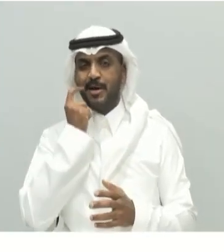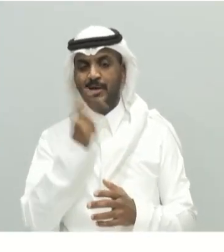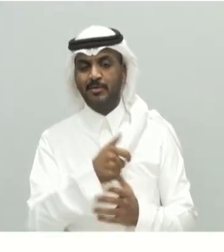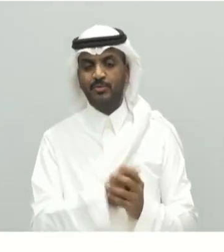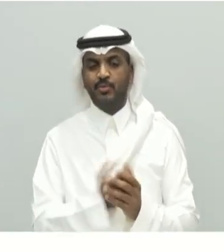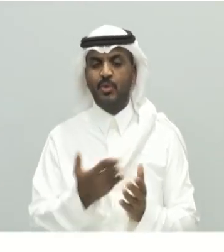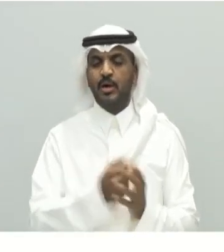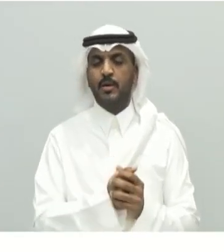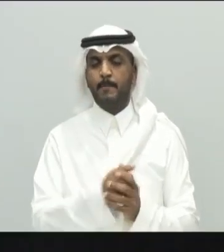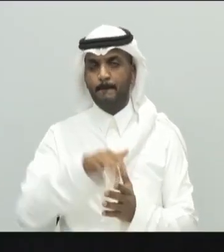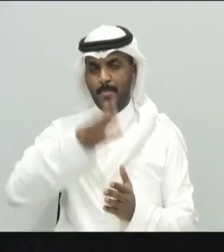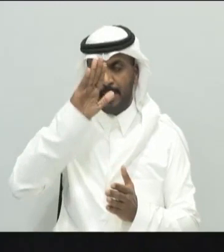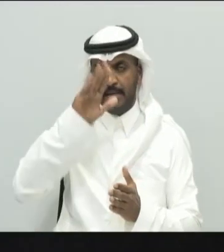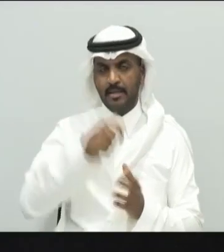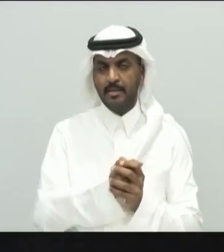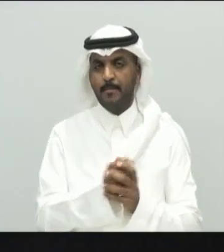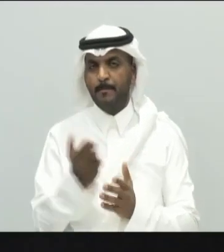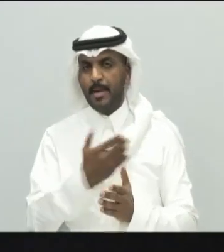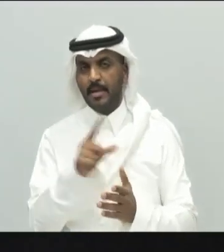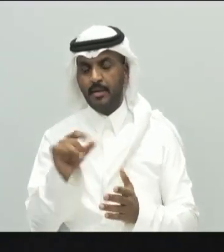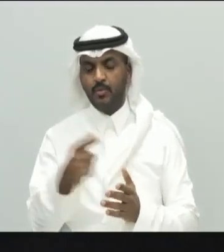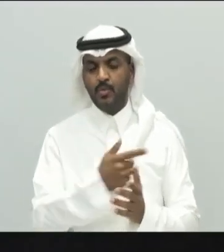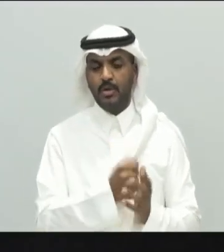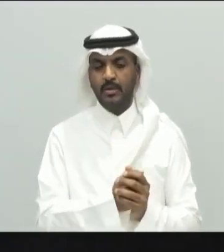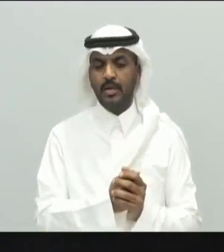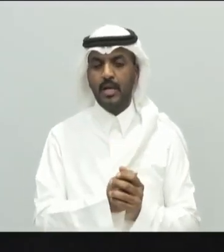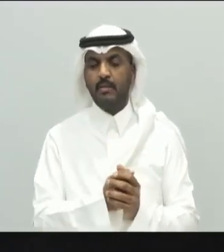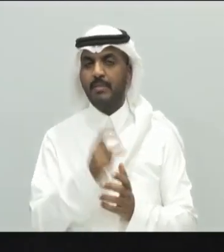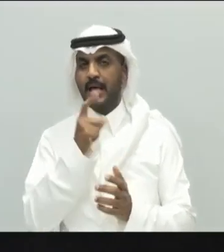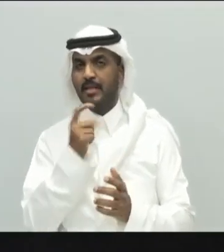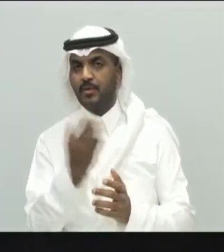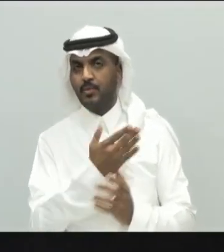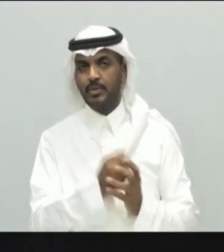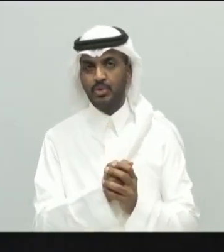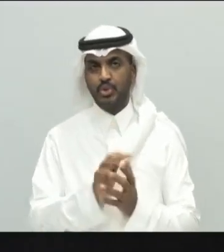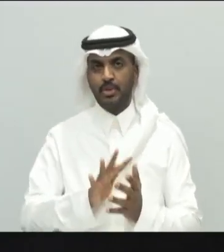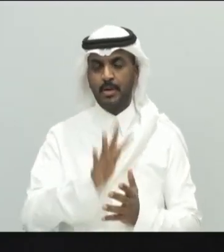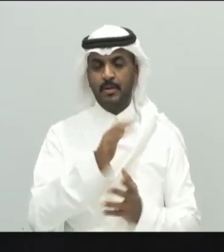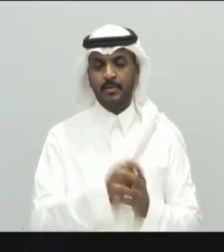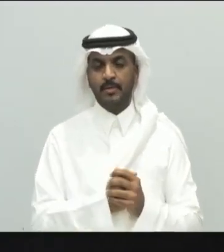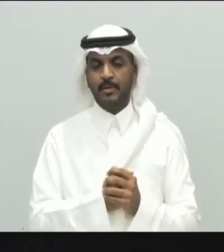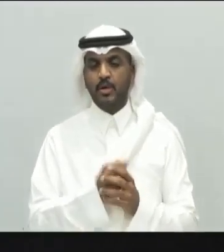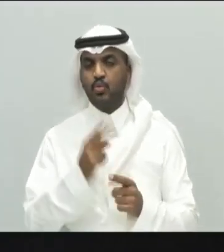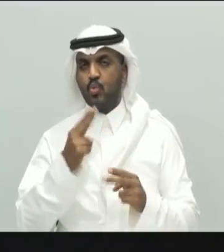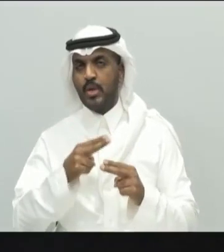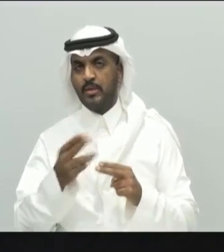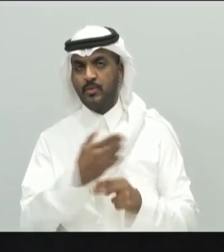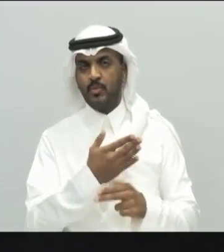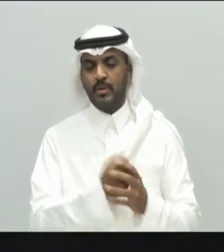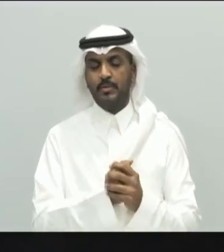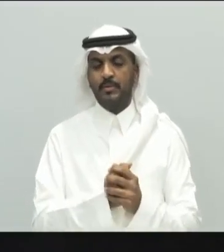المتحده مملكه البحرين ودوله قطر وشمالا الكويت